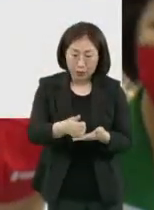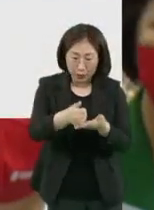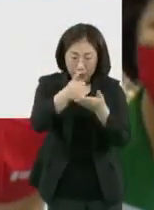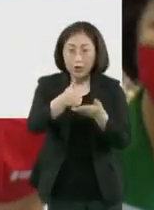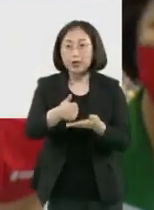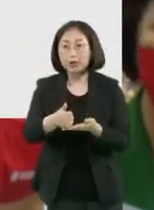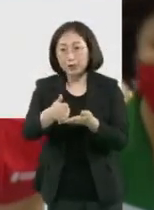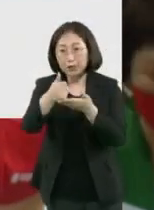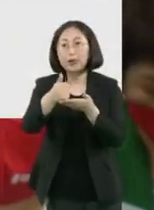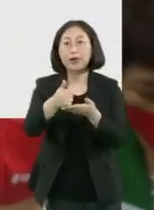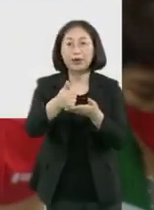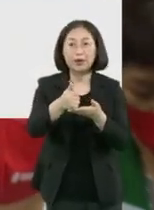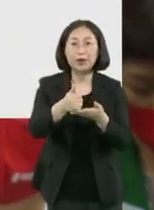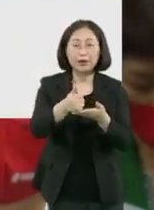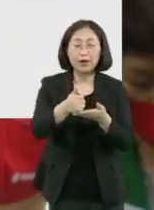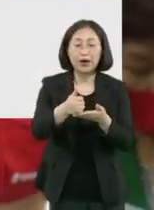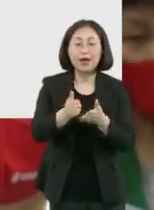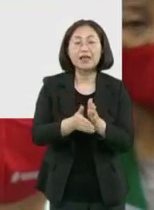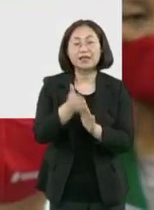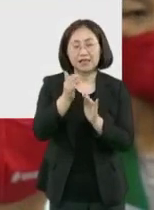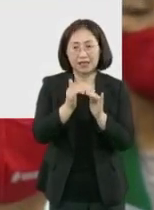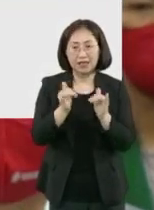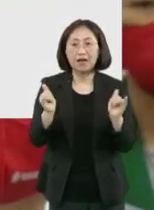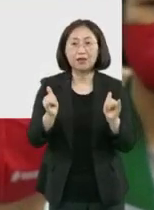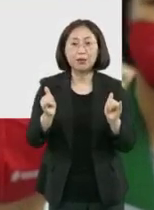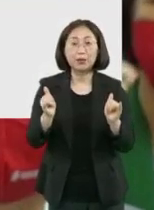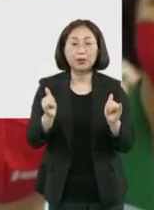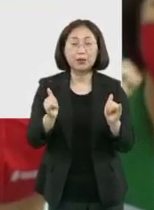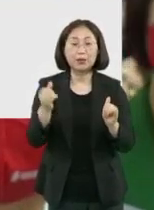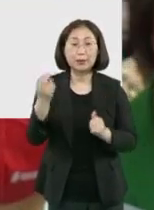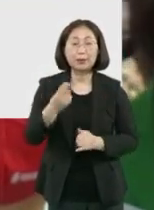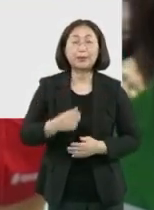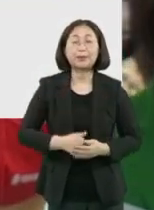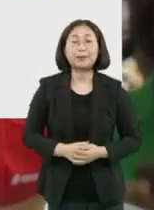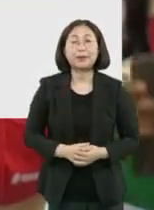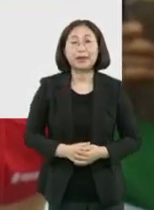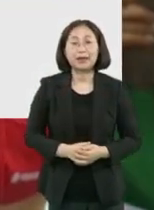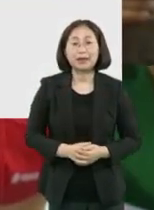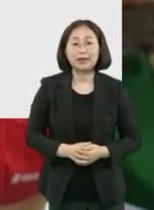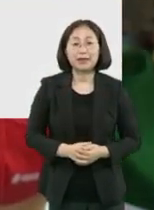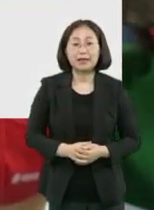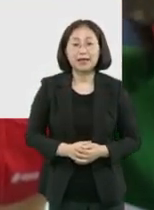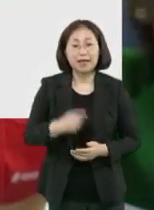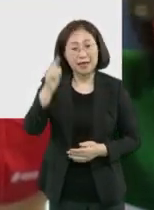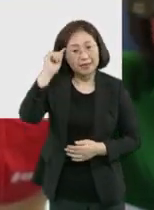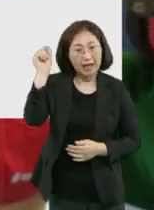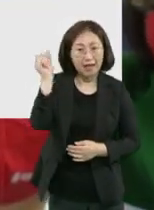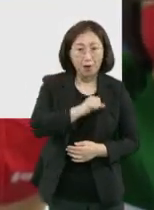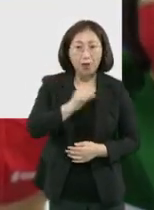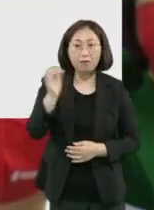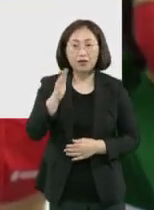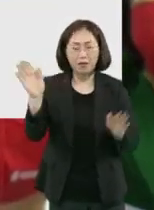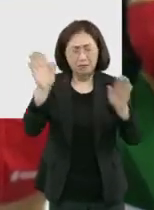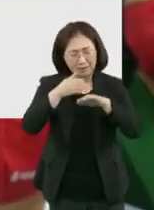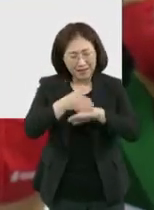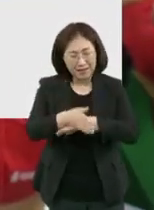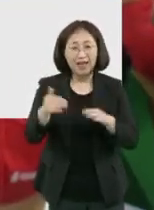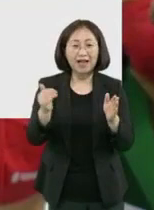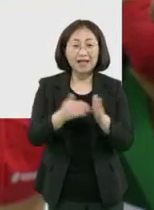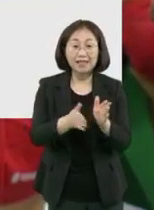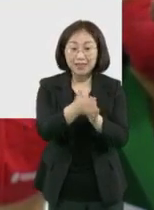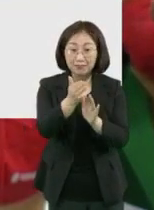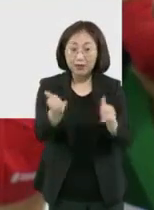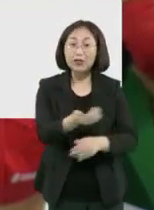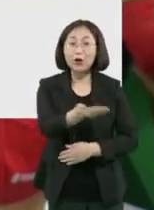절할 준비를 갖추는 그런 시장으로, 또 한편으로는 새벽부터 밤늦게까지